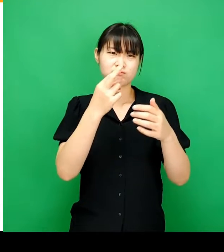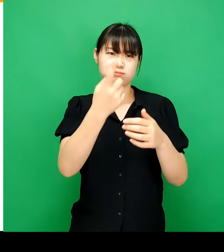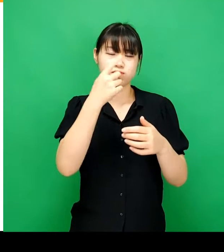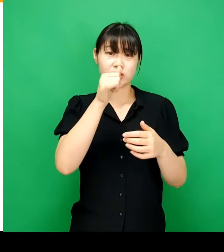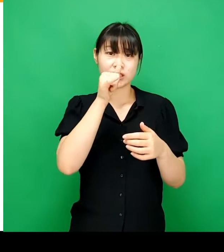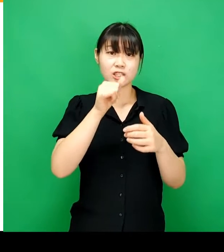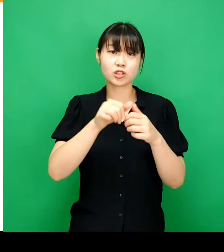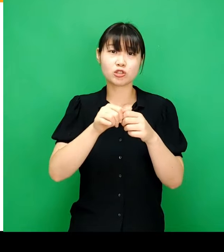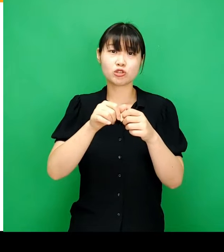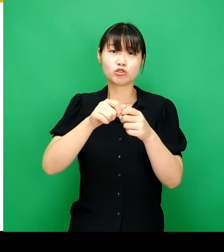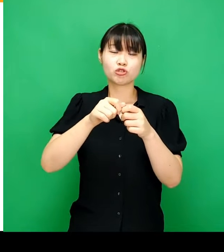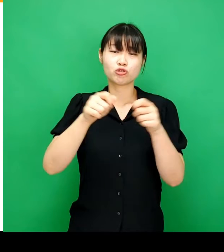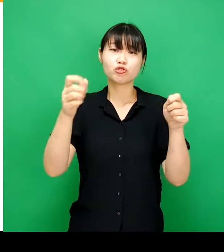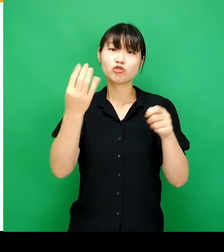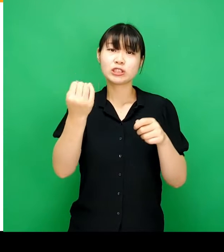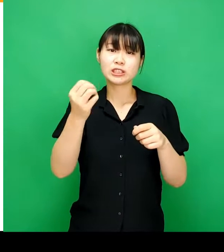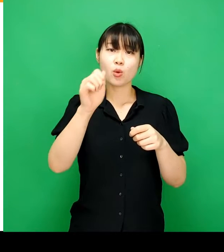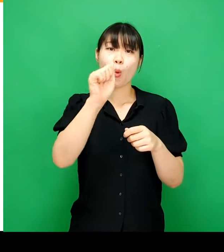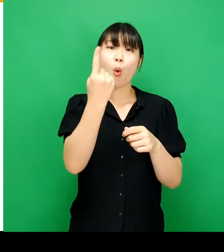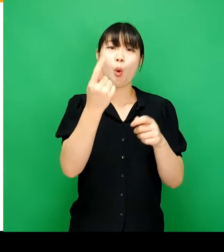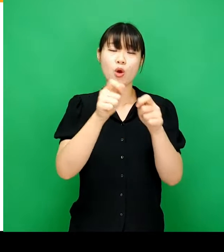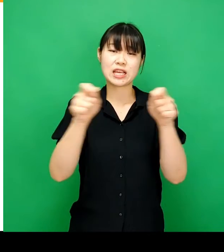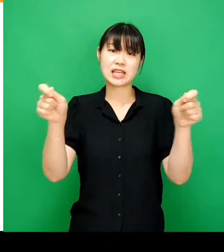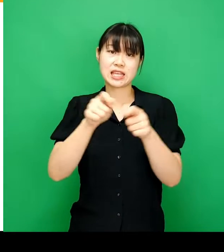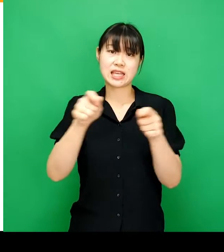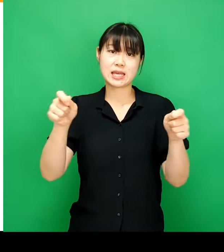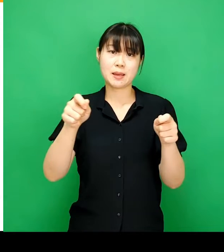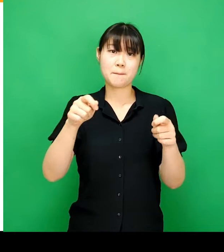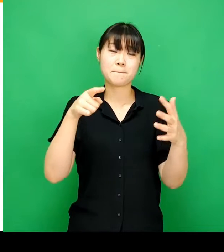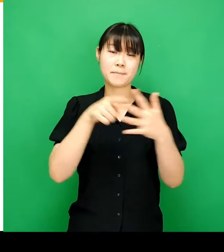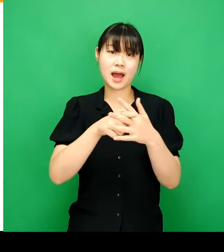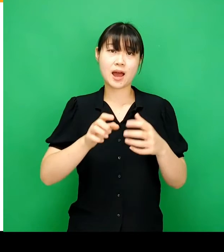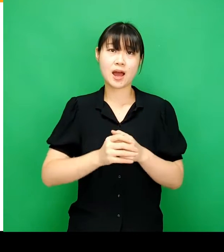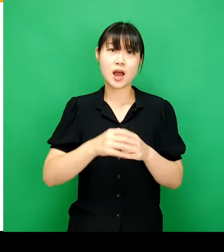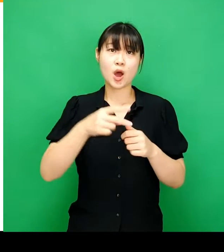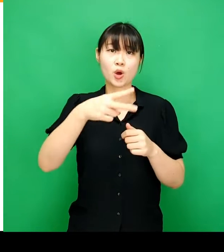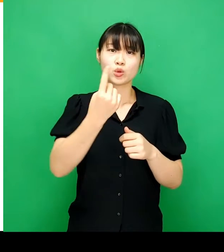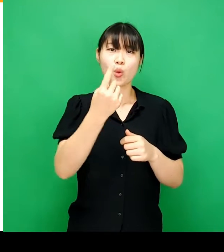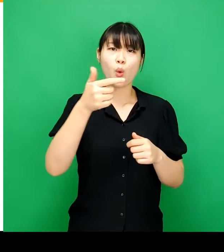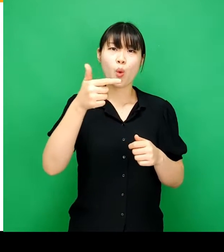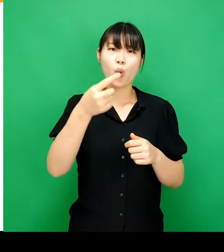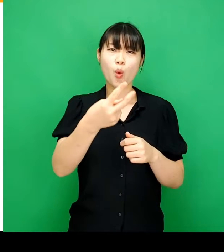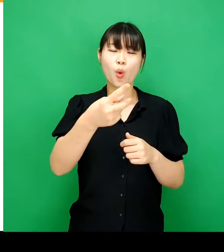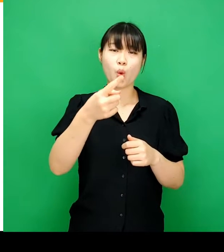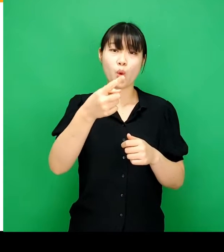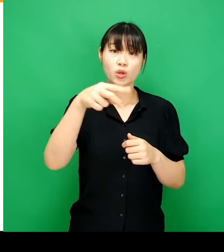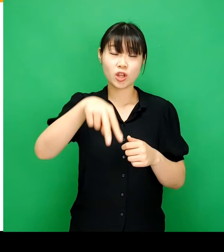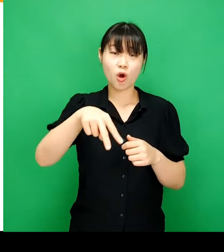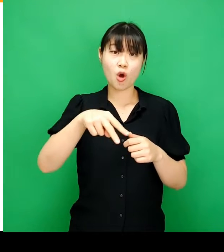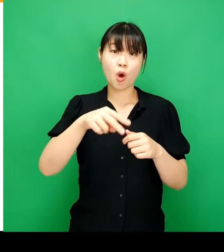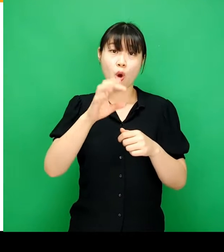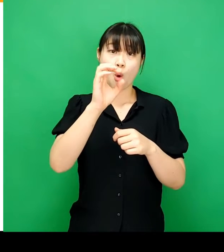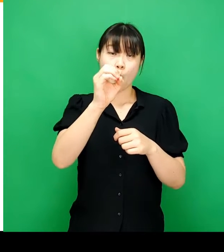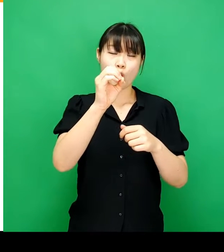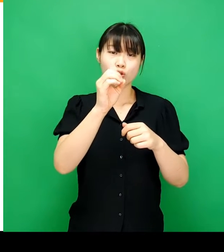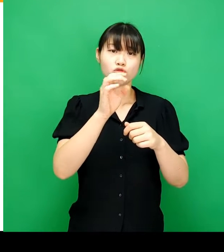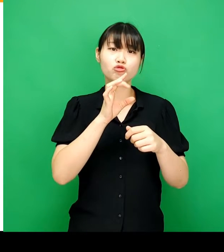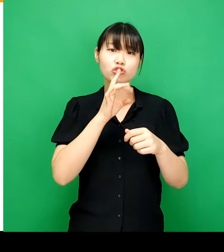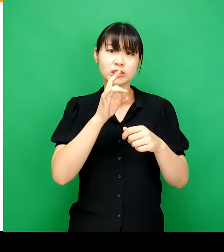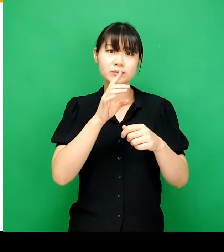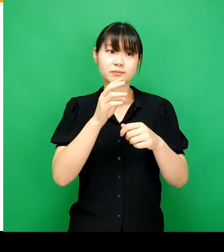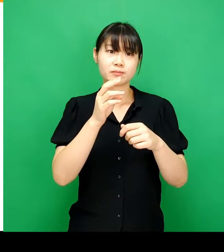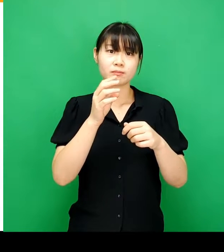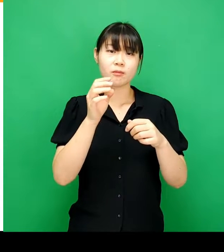차트의 경우 수치는 호의 길이로 파악됩니다. 도넛 차트에서는 각도를 보여주던 원의 중심